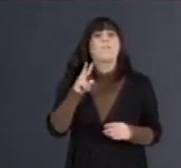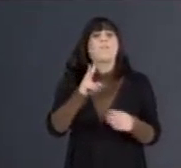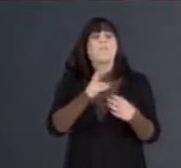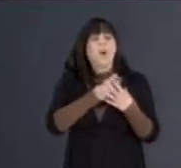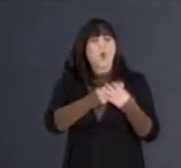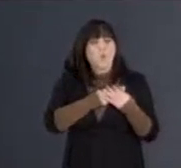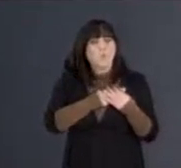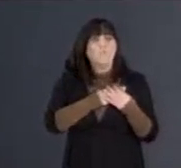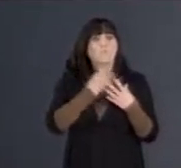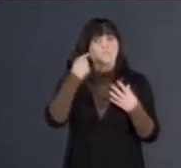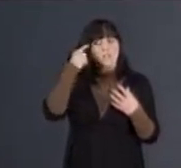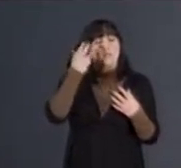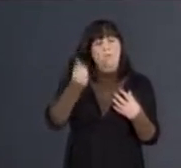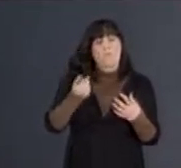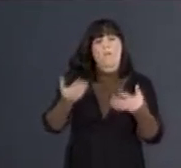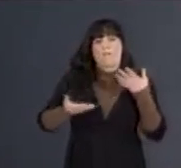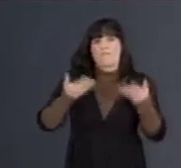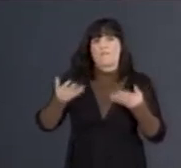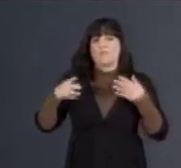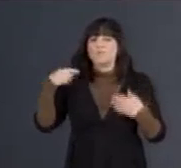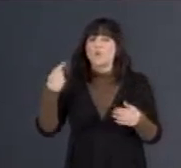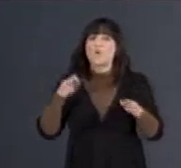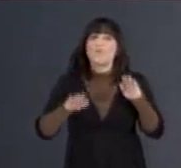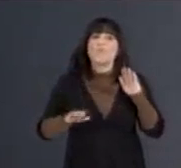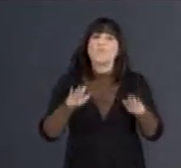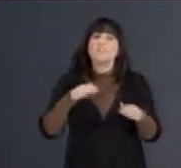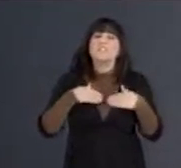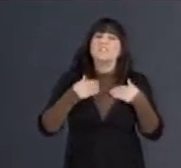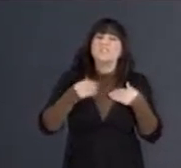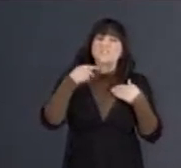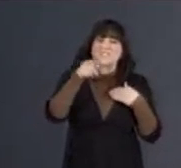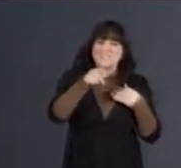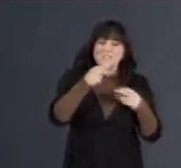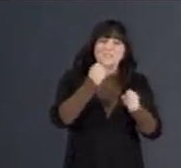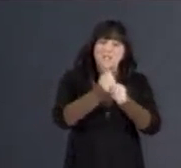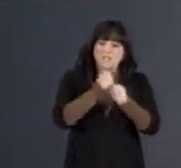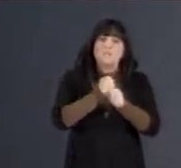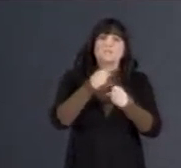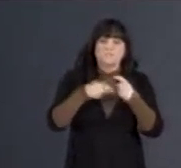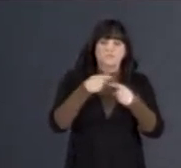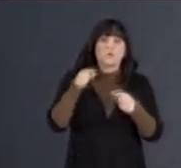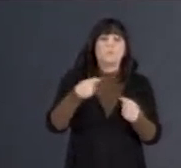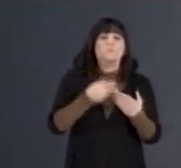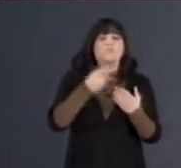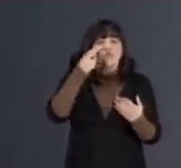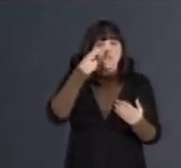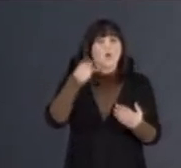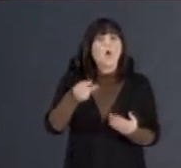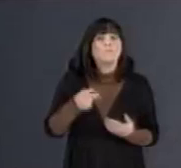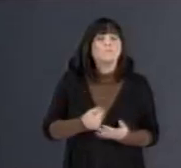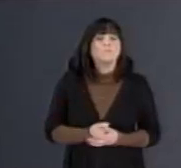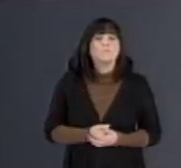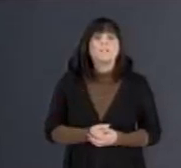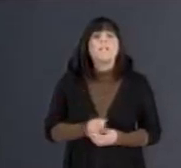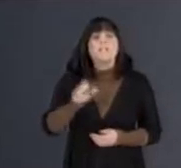-valuri, taħseb il-li jem maffari toħra li forsi jinaf tħħdem fuqom biex tħara daħun il-valuri li jiet t